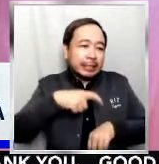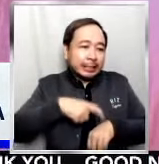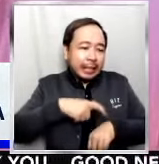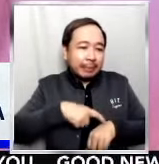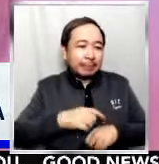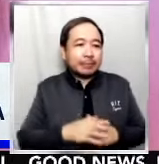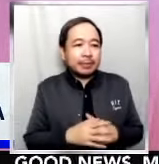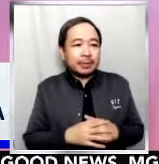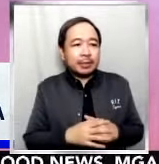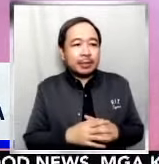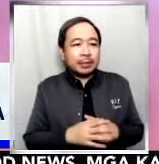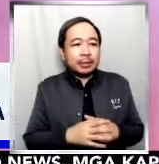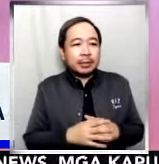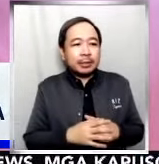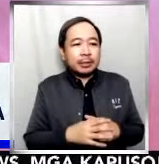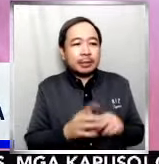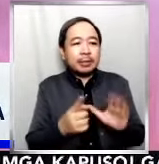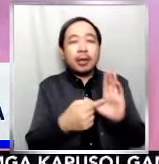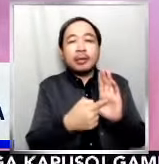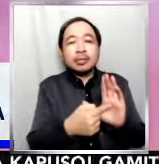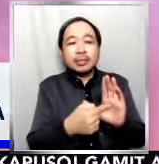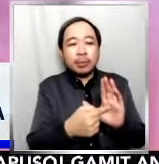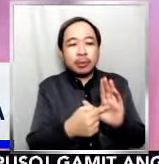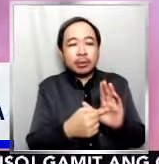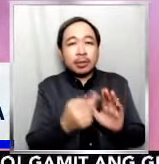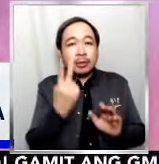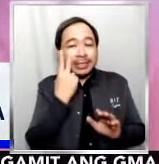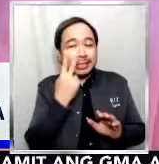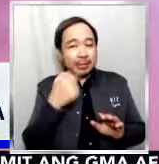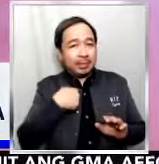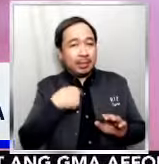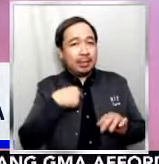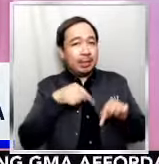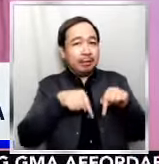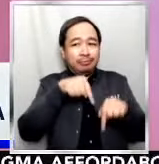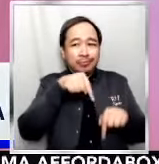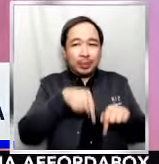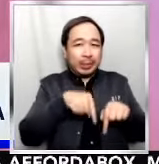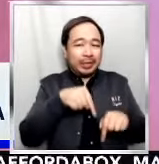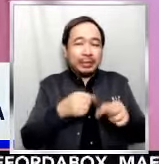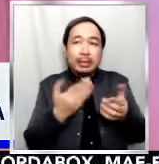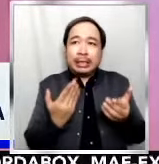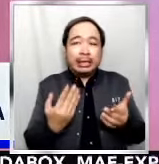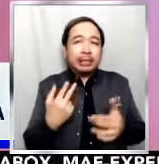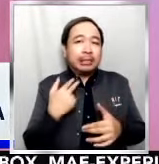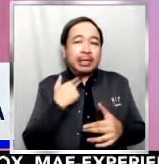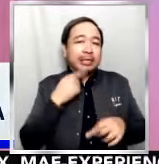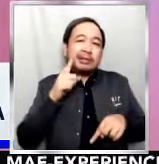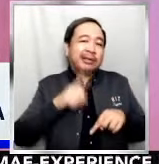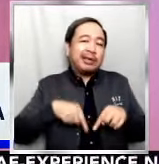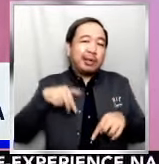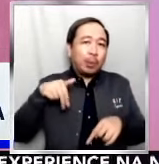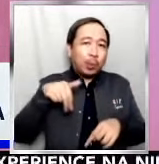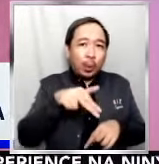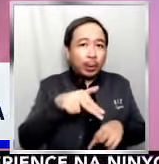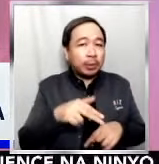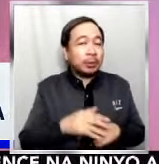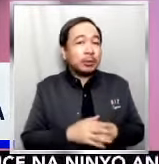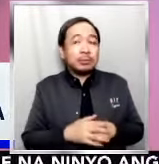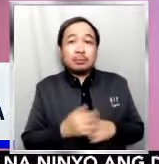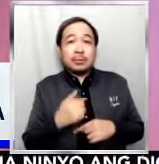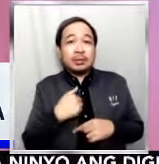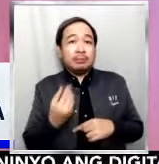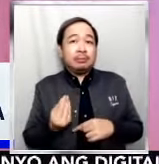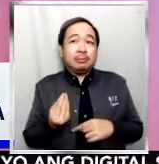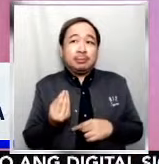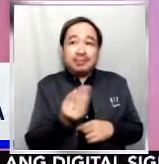bisis, ito pilay. Kaya ako hindi makalakot. Bibigyan ko silang tira, hindi na ako